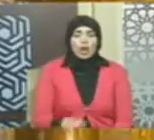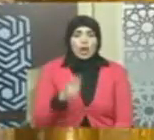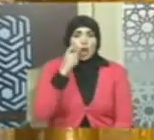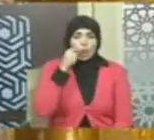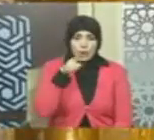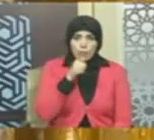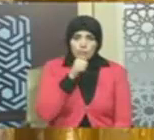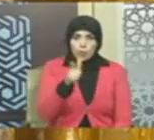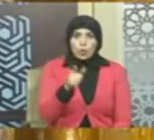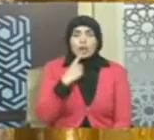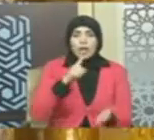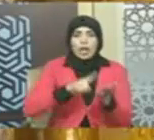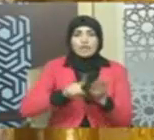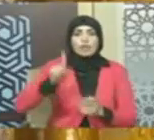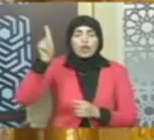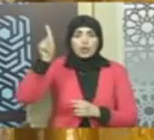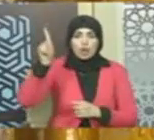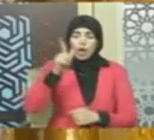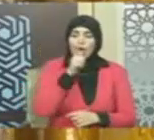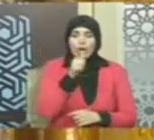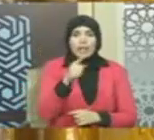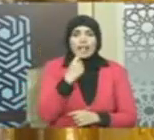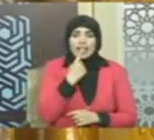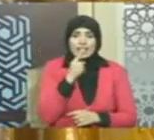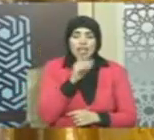جعل الحق على لسان عمر وقلبه.